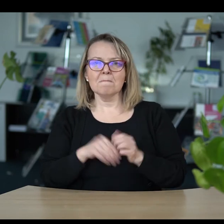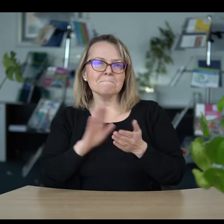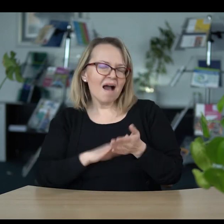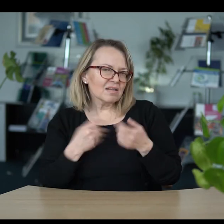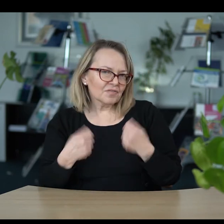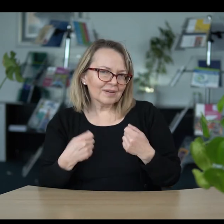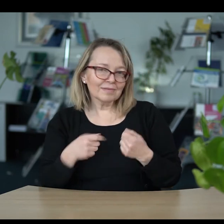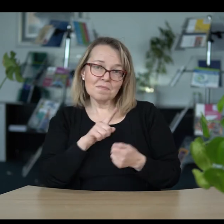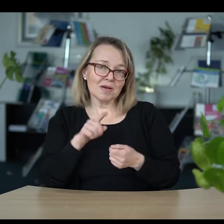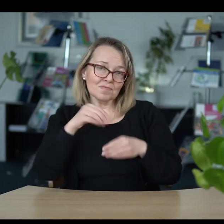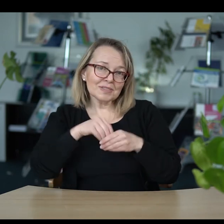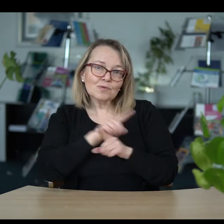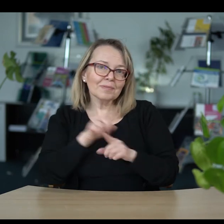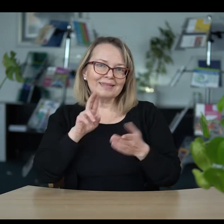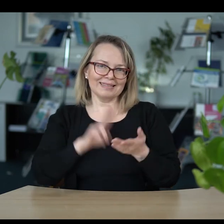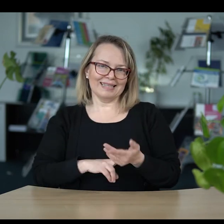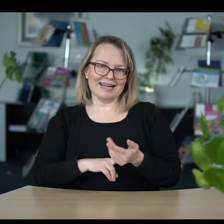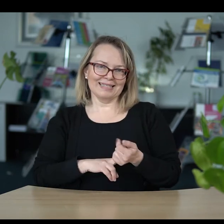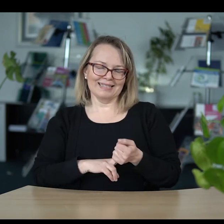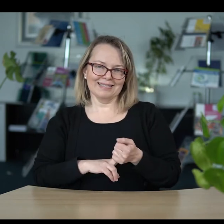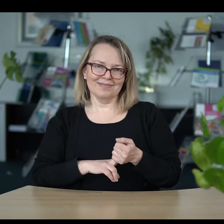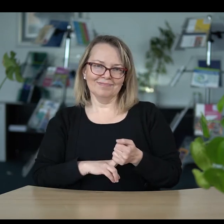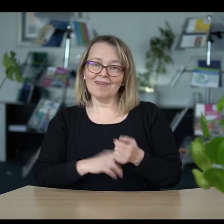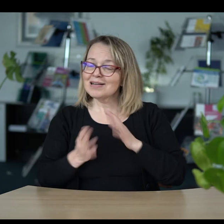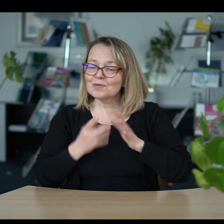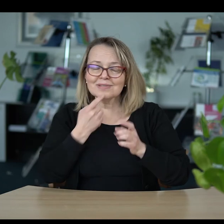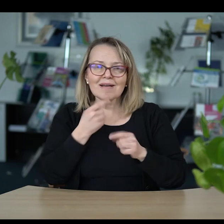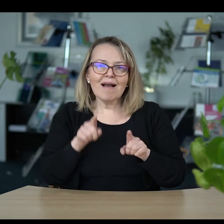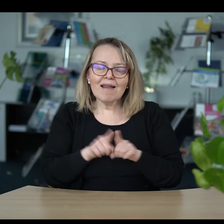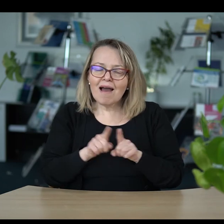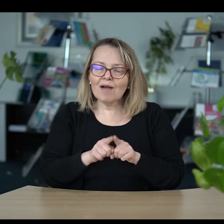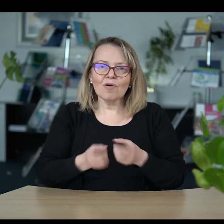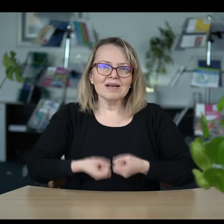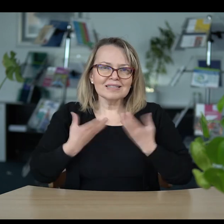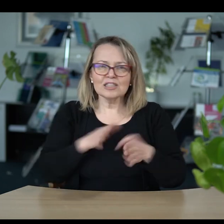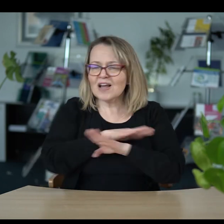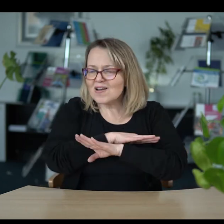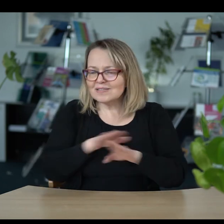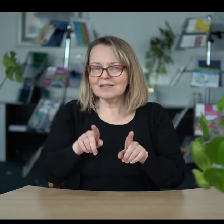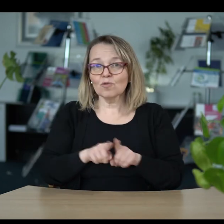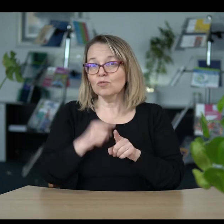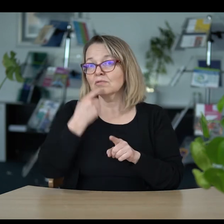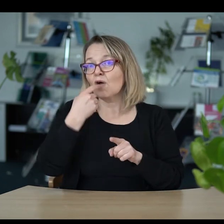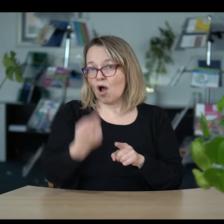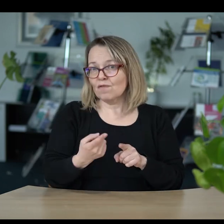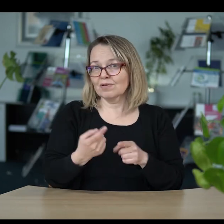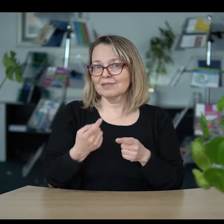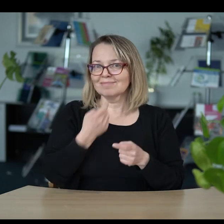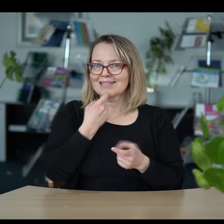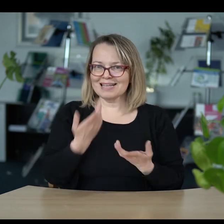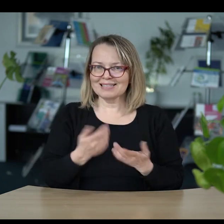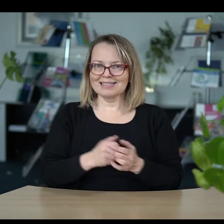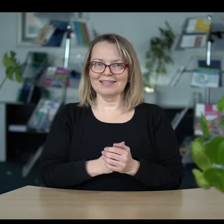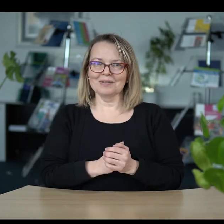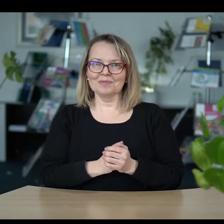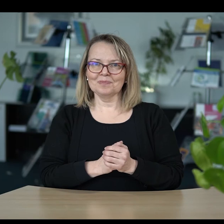bil diskriminiran, veljal je za manj vrednega, ampak v bistvu to ni tako. To je enako razvit